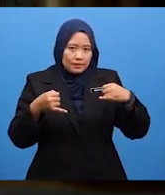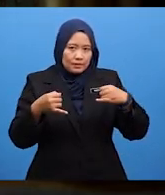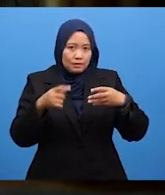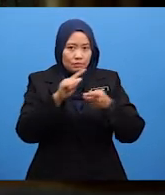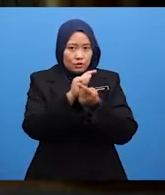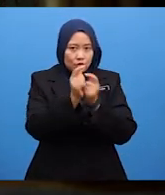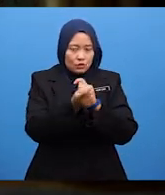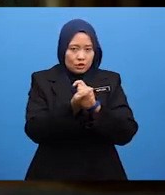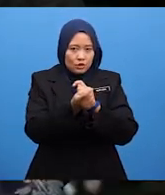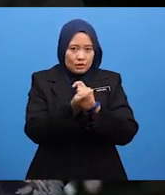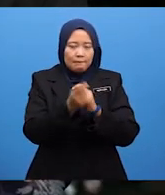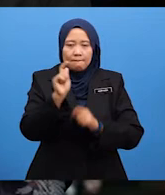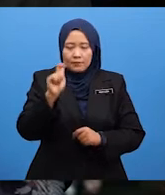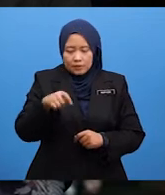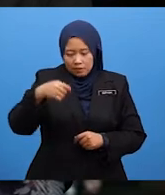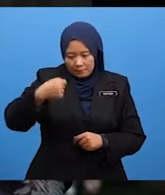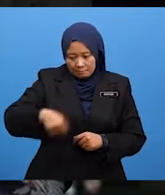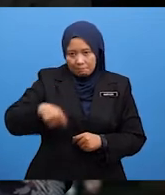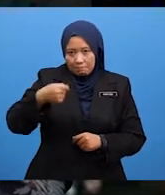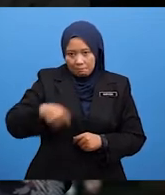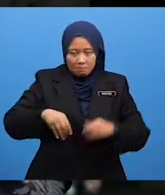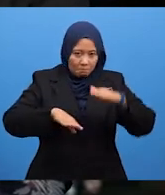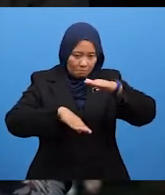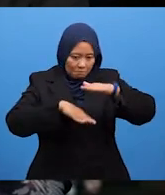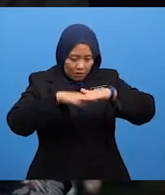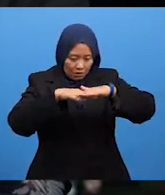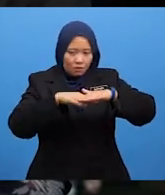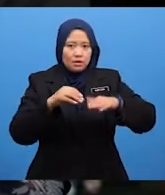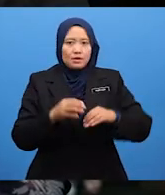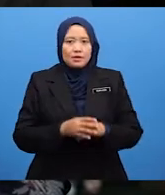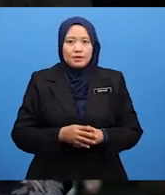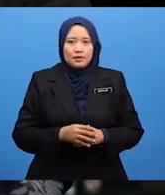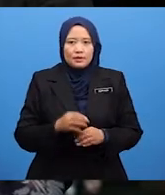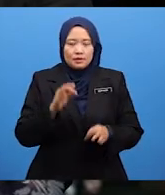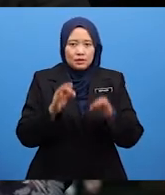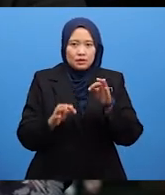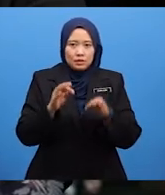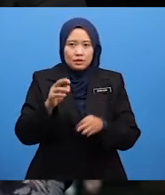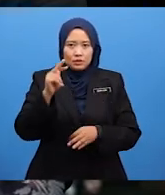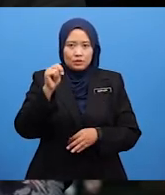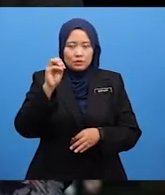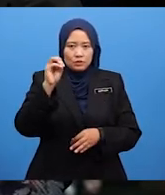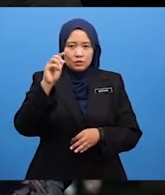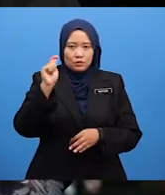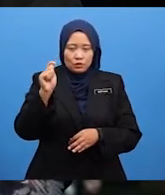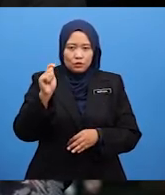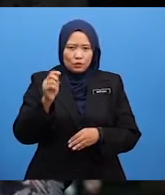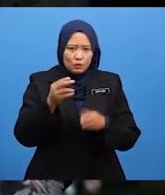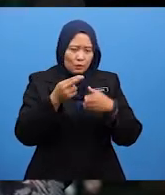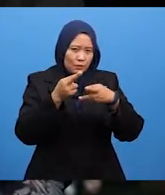bawah. Okey. Jadi seterusnya, untuk not pendek seperti quaver ataupun semi